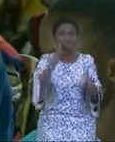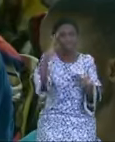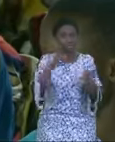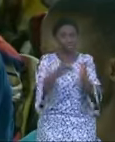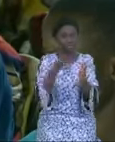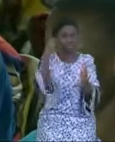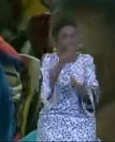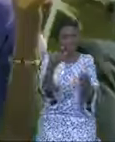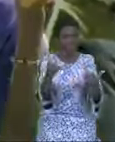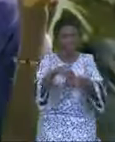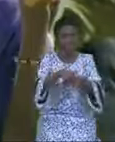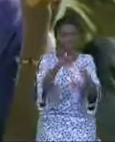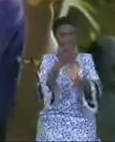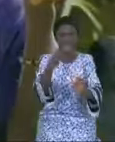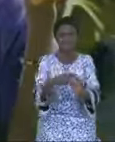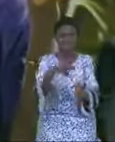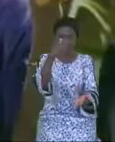AMEN